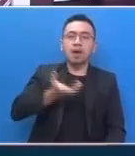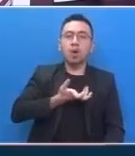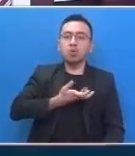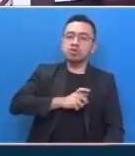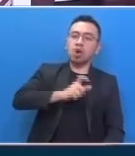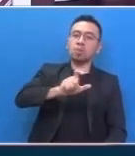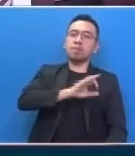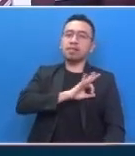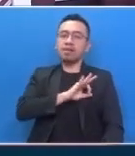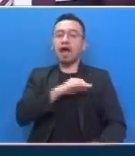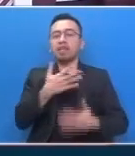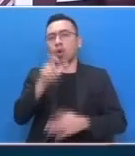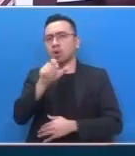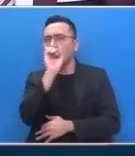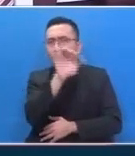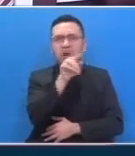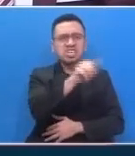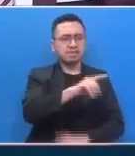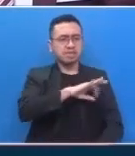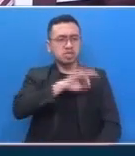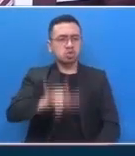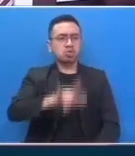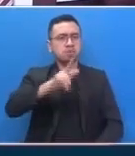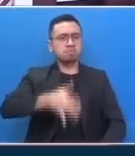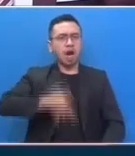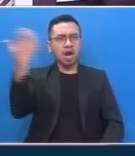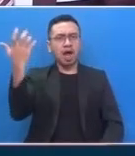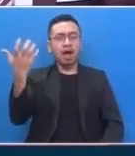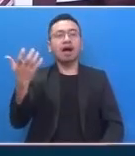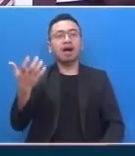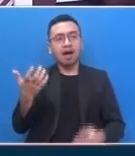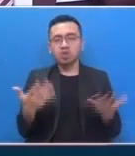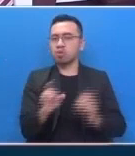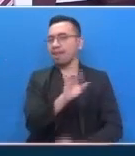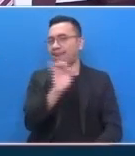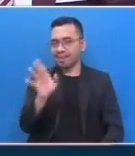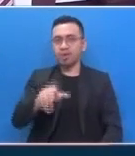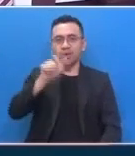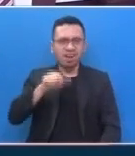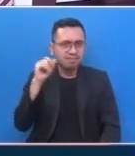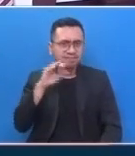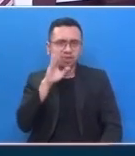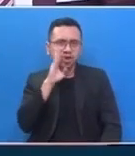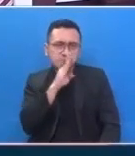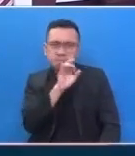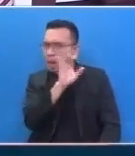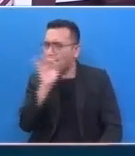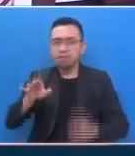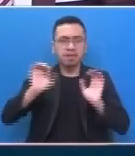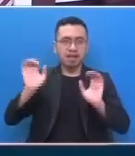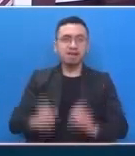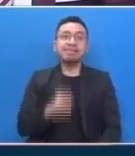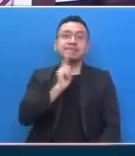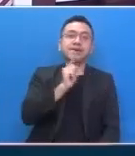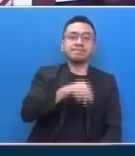dan itu seakan-akan ada yang menganalisis disimbolkan dengan perlawanan dilakukan oleh gibrat nah saya pikir ee terlepas perbedaan yang begitu tajam